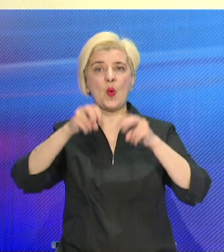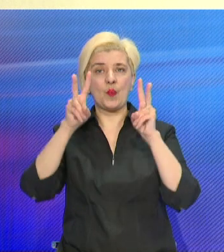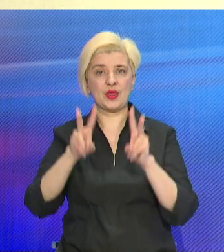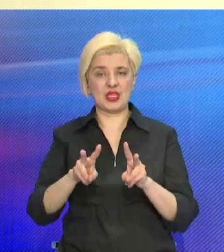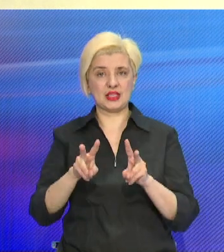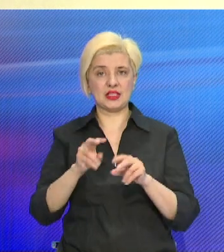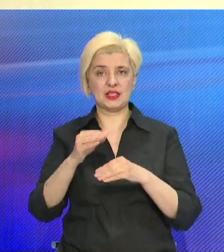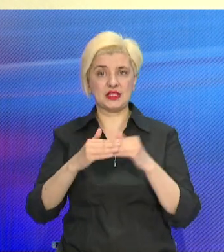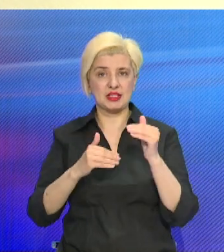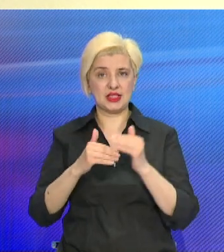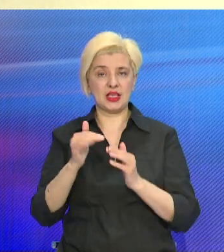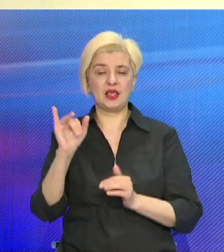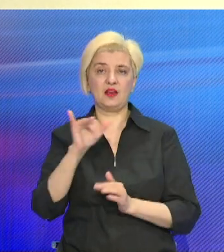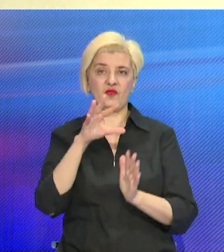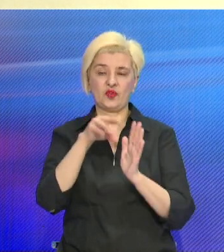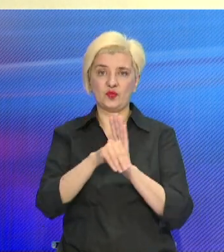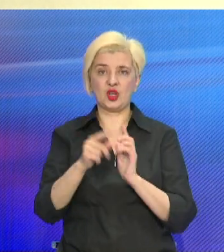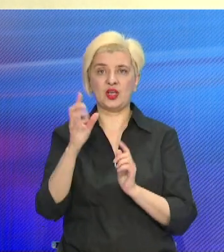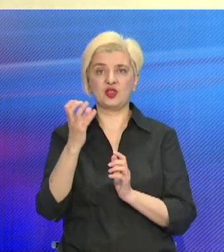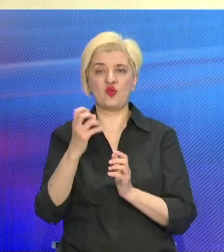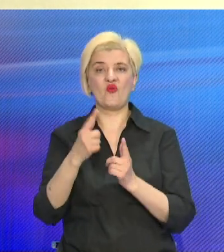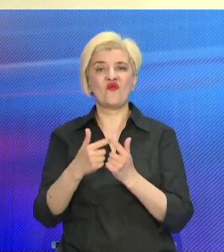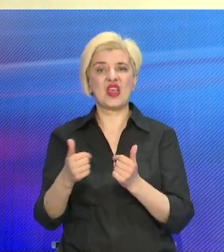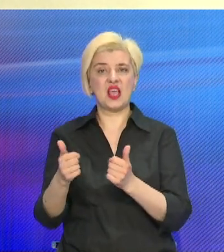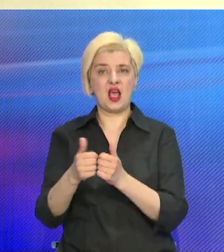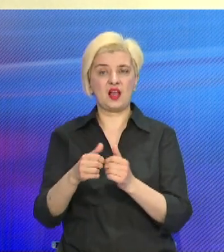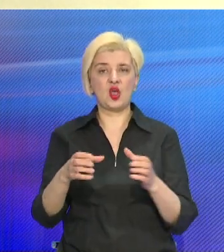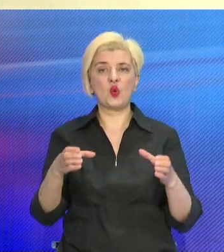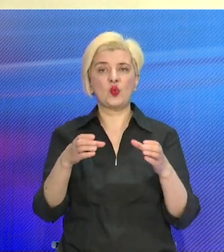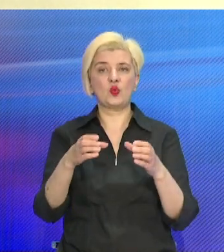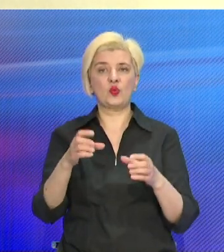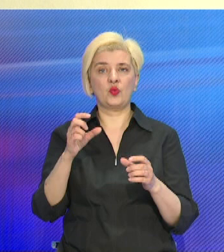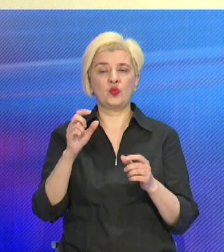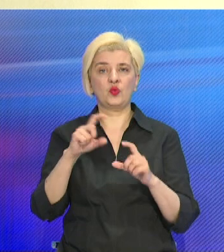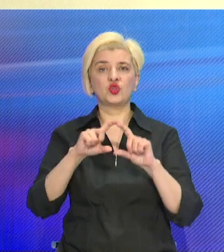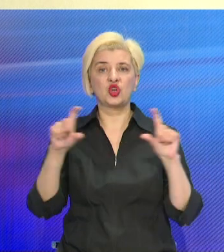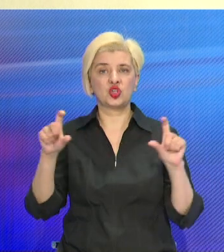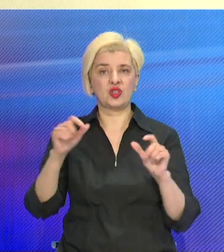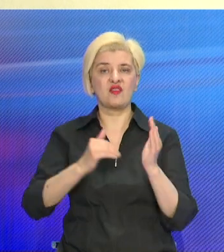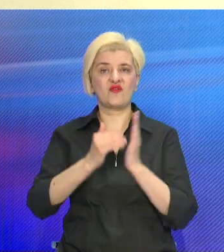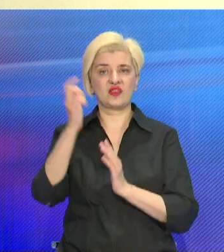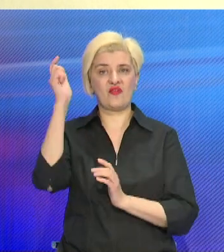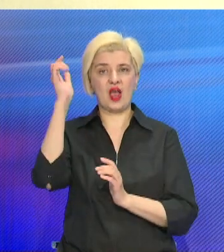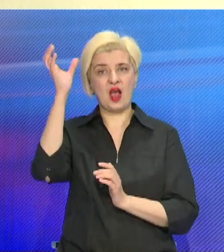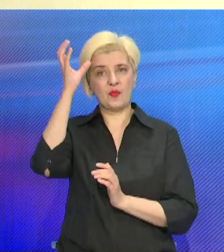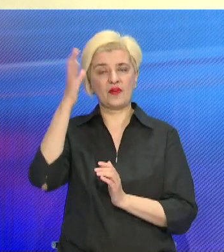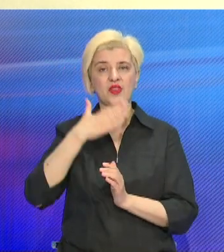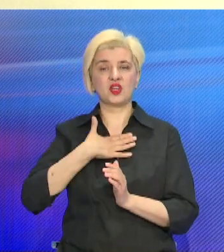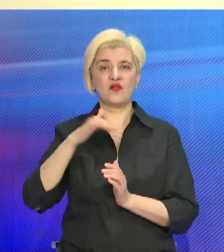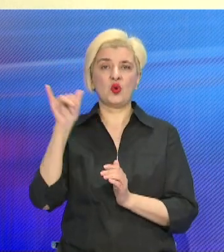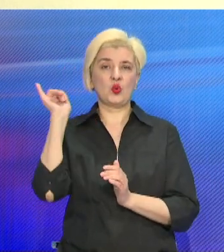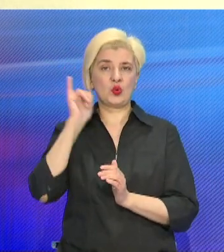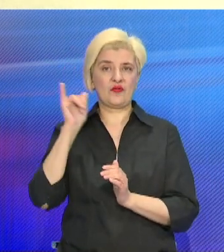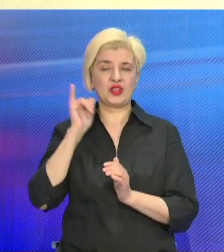компетенций, в том числе еще и филиалы от учреждения высшего образования, от нашего университета Гродненского